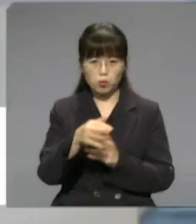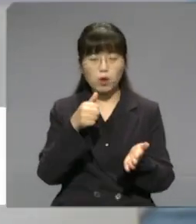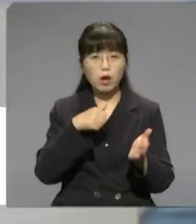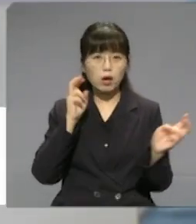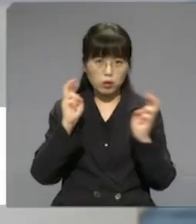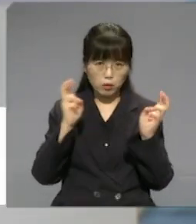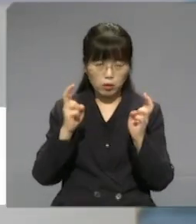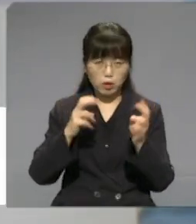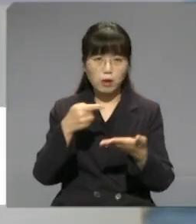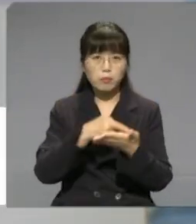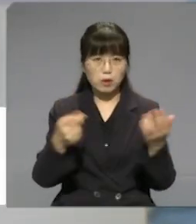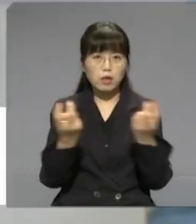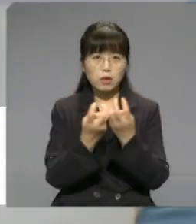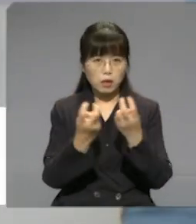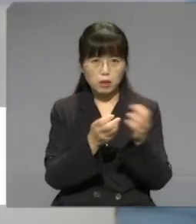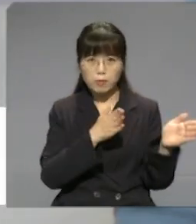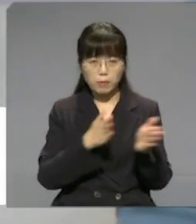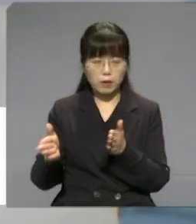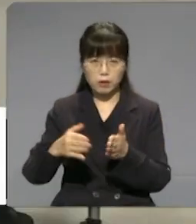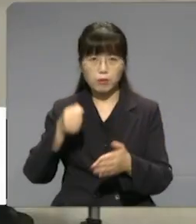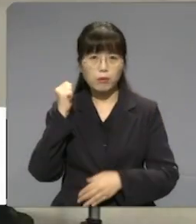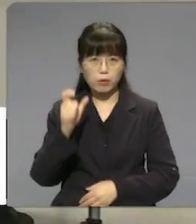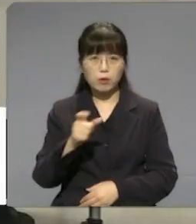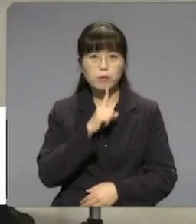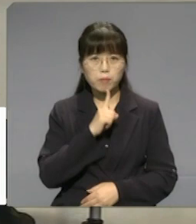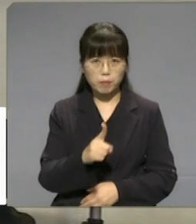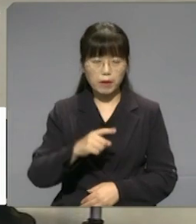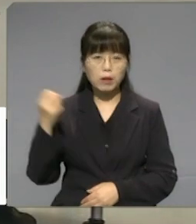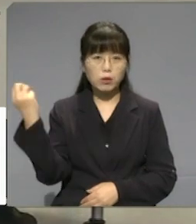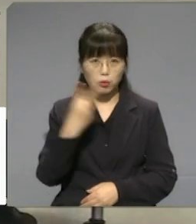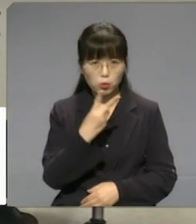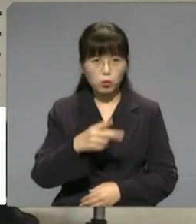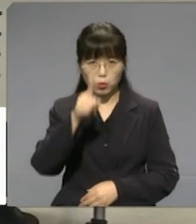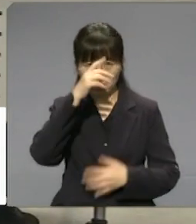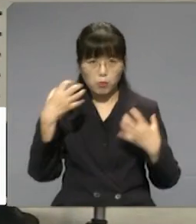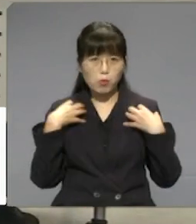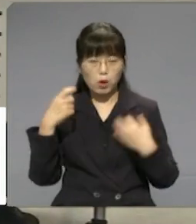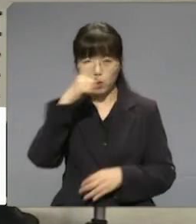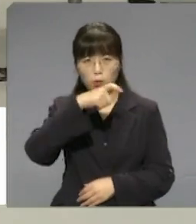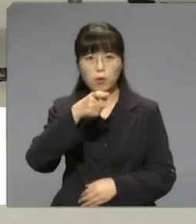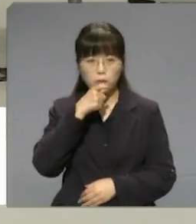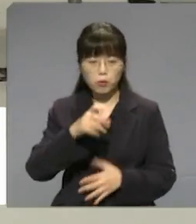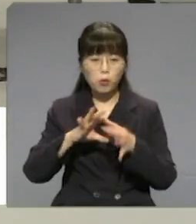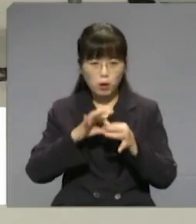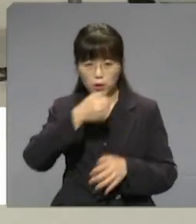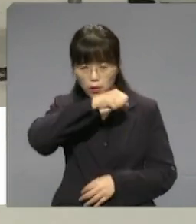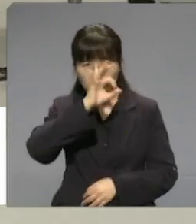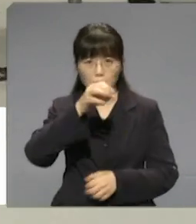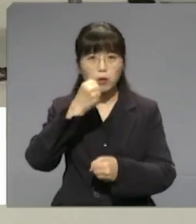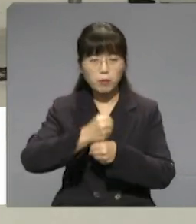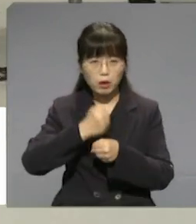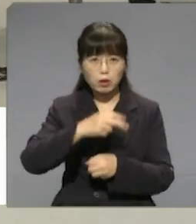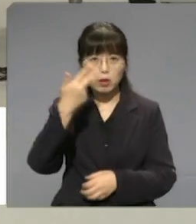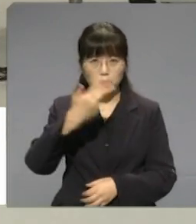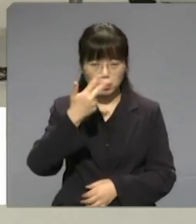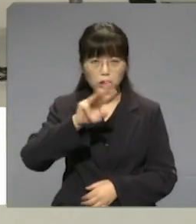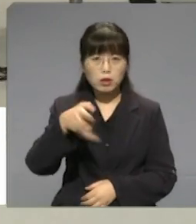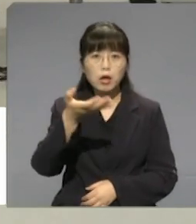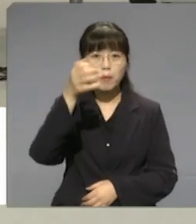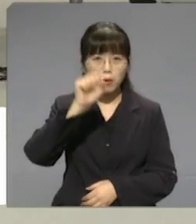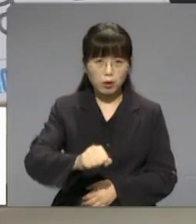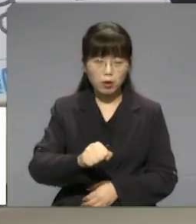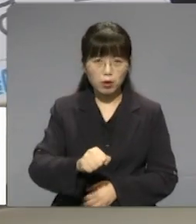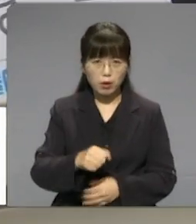피해 대책을 마련하겠다고 강조했습니다. 그러면서 정부가 오염수 관련 예산으로 편성한 7,300억